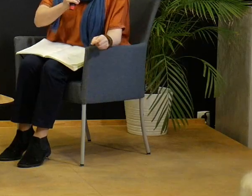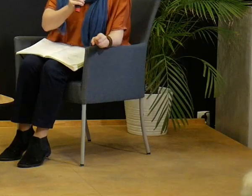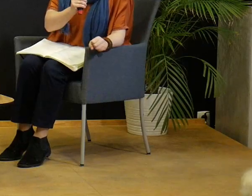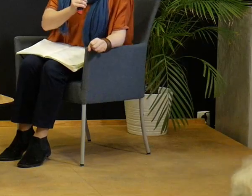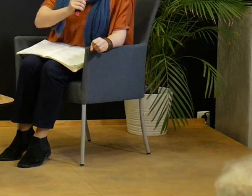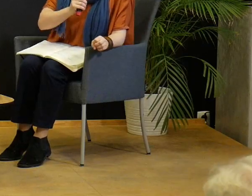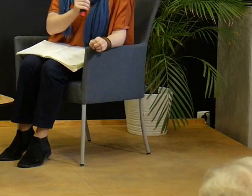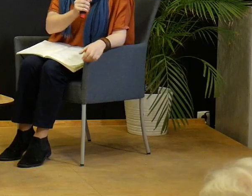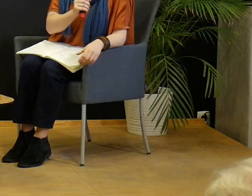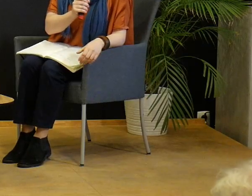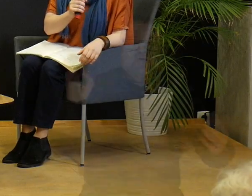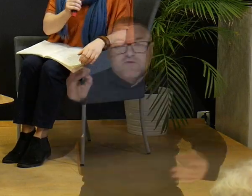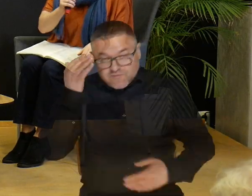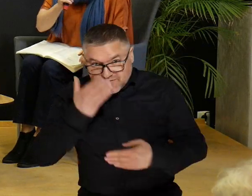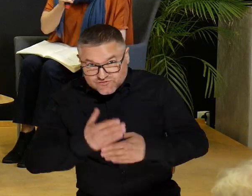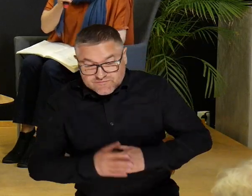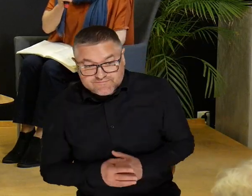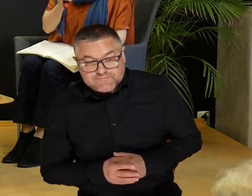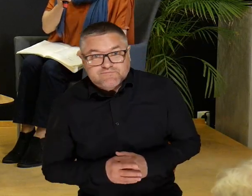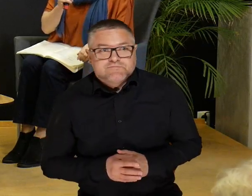Dzień dobry, dobry wieczór Państwu.